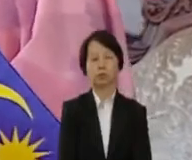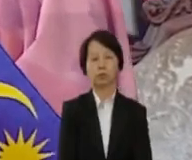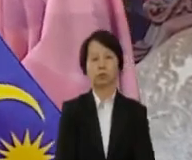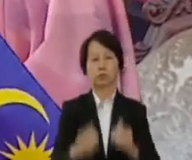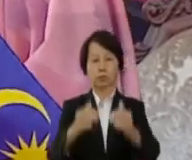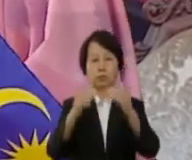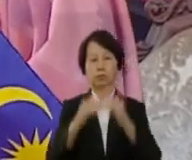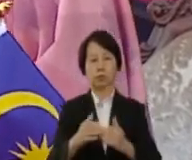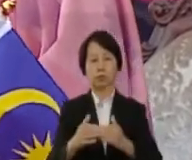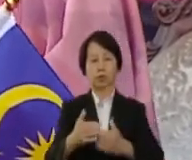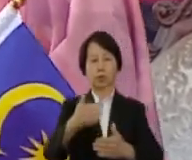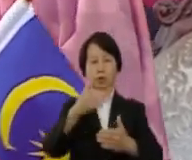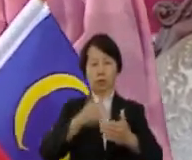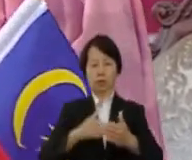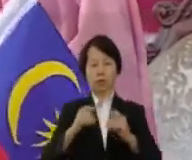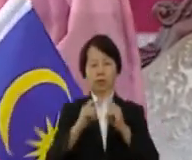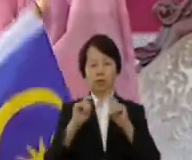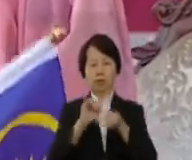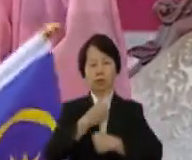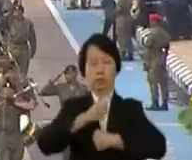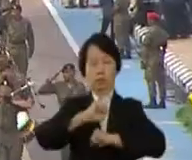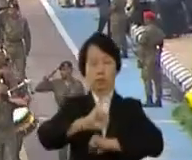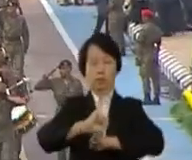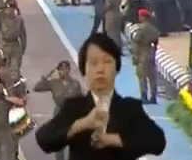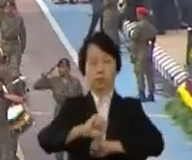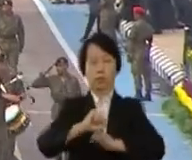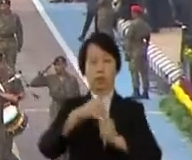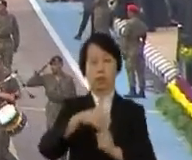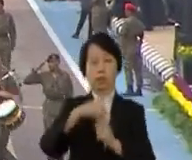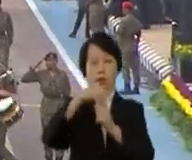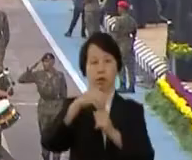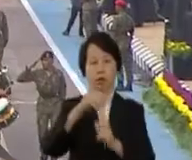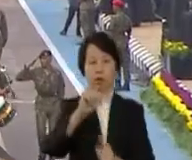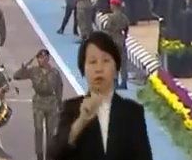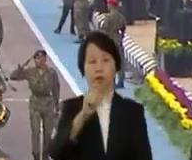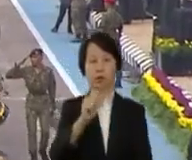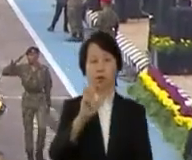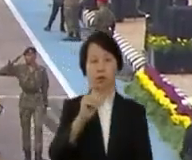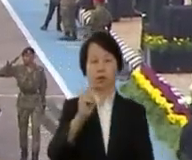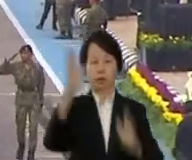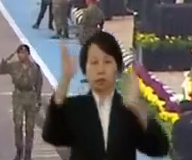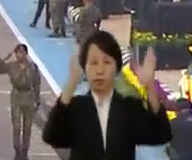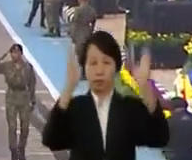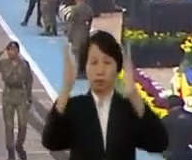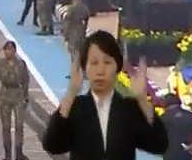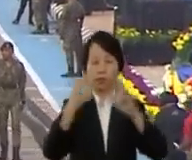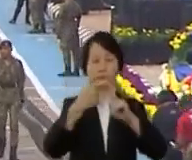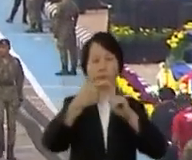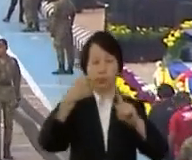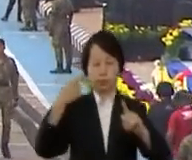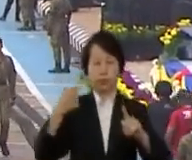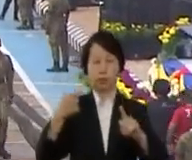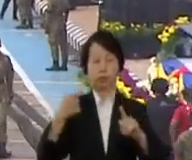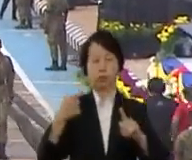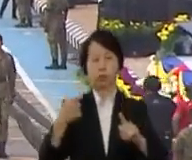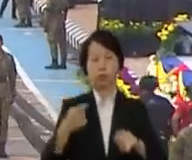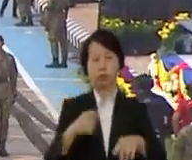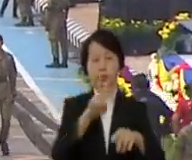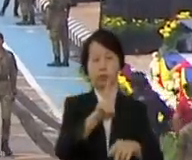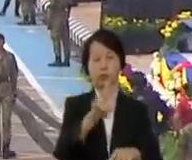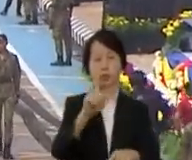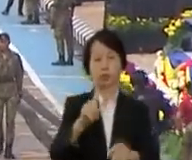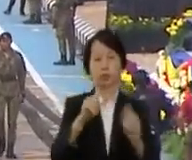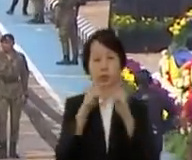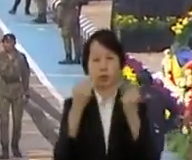Menyusul di belakang adalah kontinjen pasukan khusus Angkatan Tentera Malaysia yang terdiri daripada